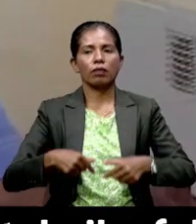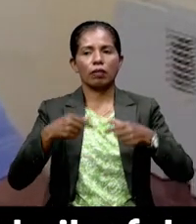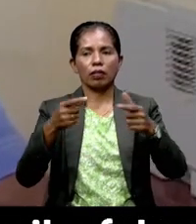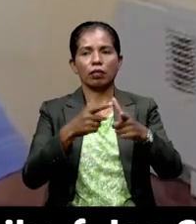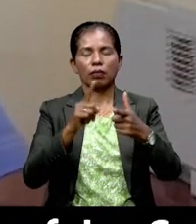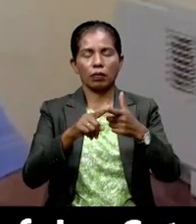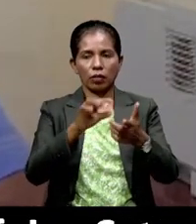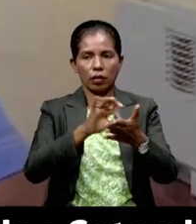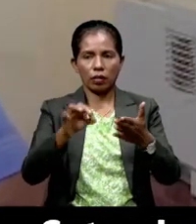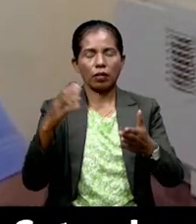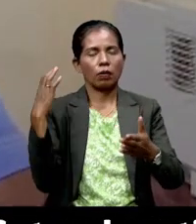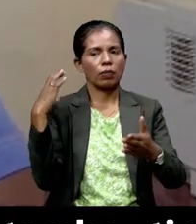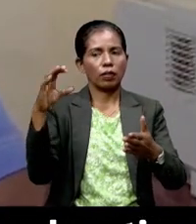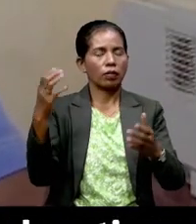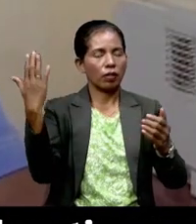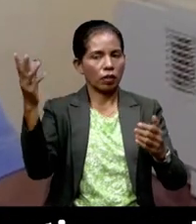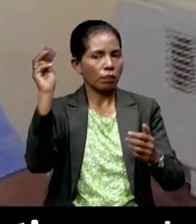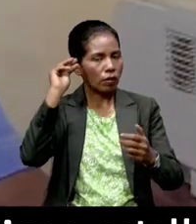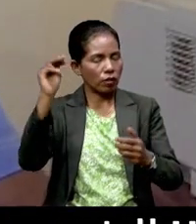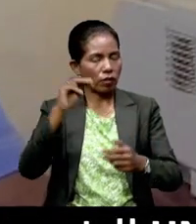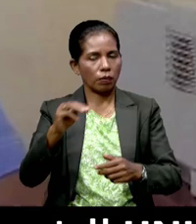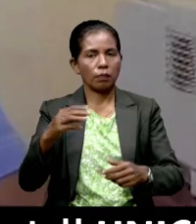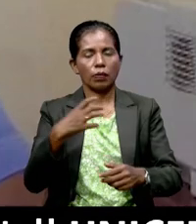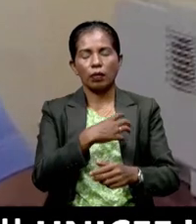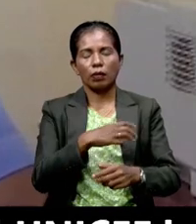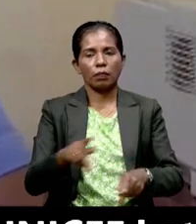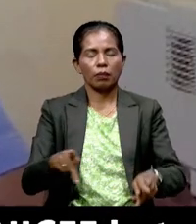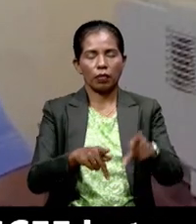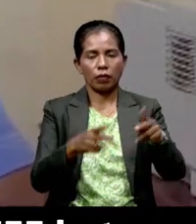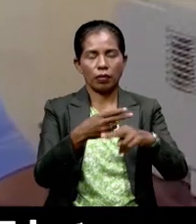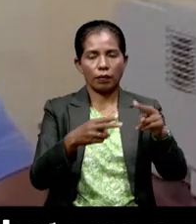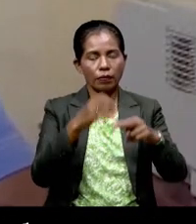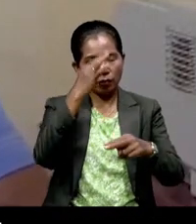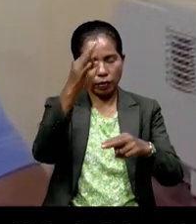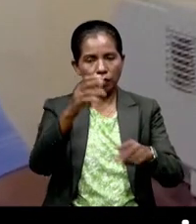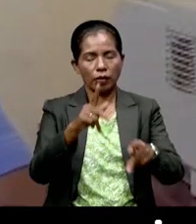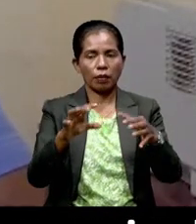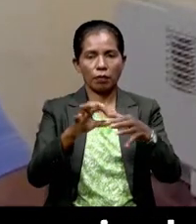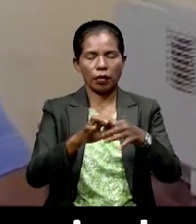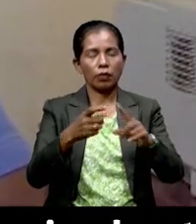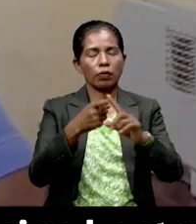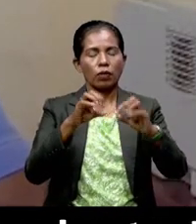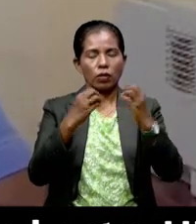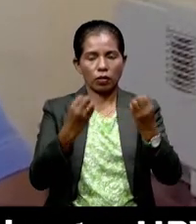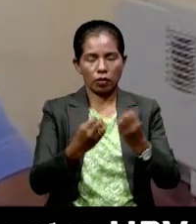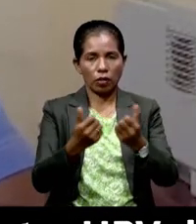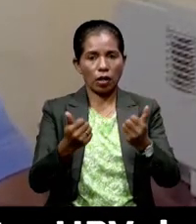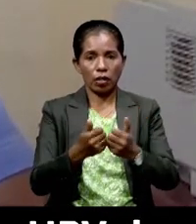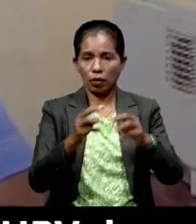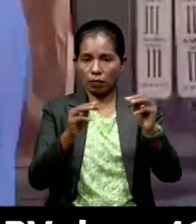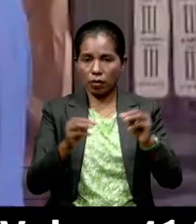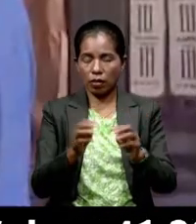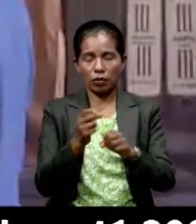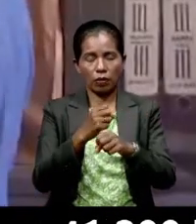dari registro, kompetensi itu makia Minister Publik di Lima. Ba oin penitele municipi Baucau se bandu membro husa organisasi arte marcial atau